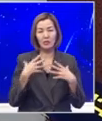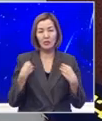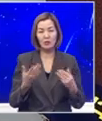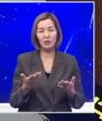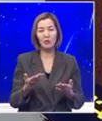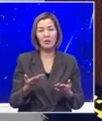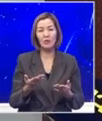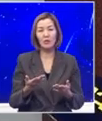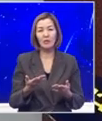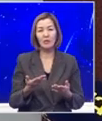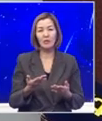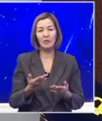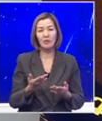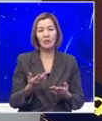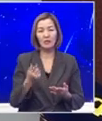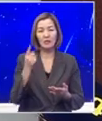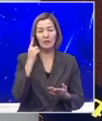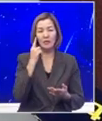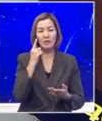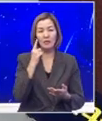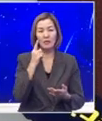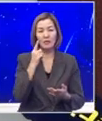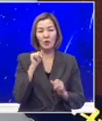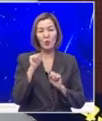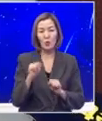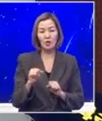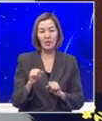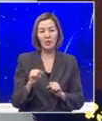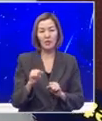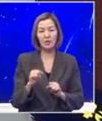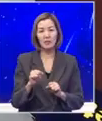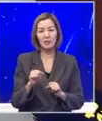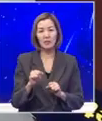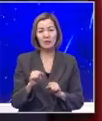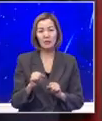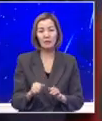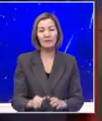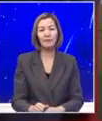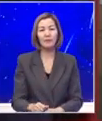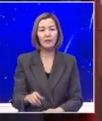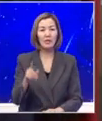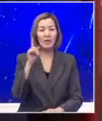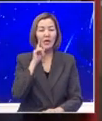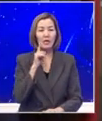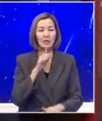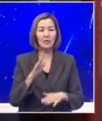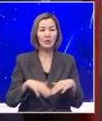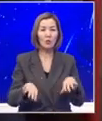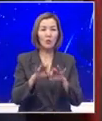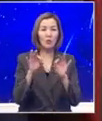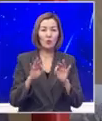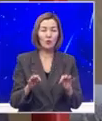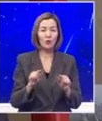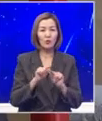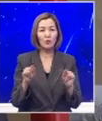шайтан дейді, тіл көз дейді қазақта. Ол жоғын нәрсе емес, бар нәрсе содан аулақ қылу үшін. Қазақы қол өнердің ұстаханасын ұлықтап